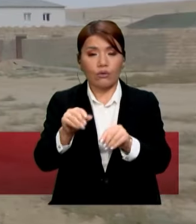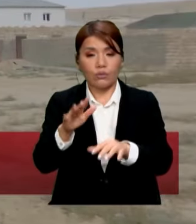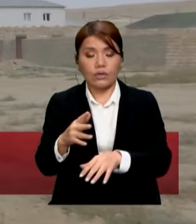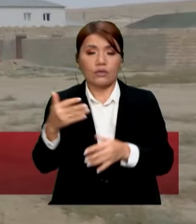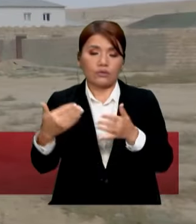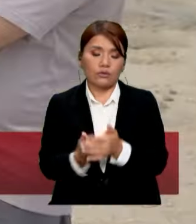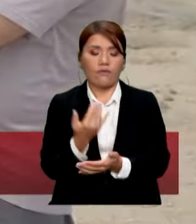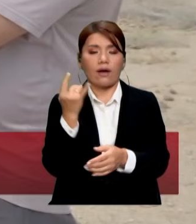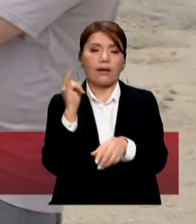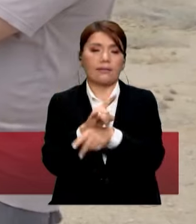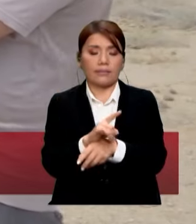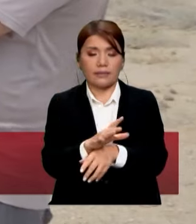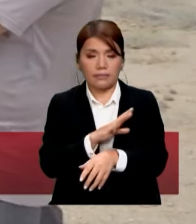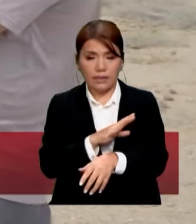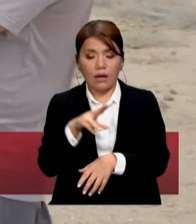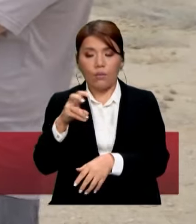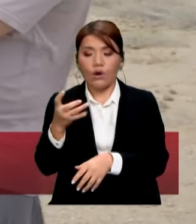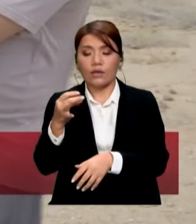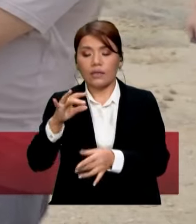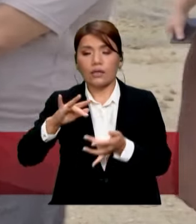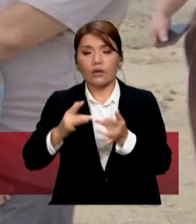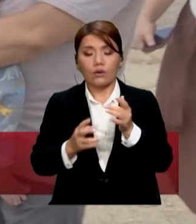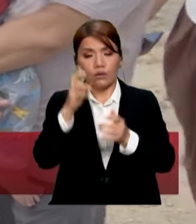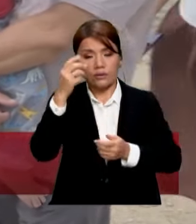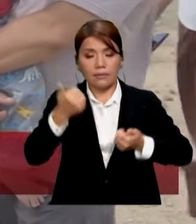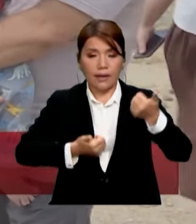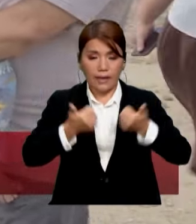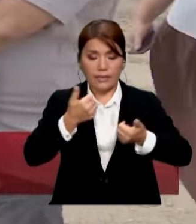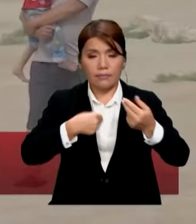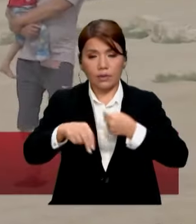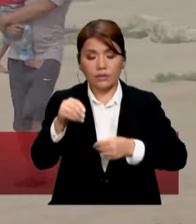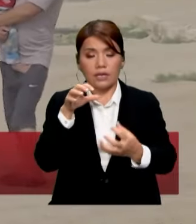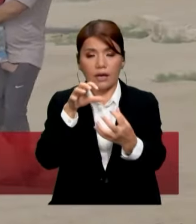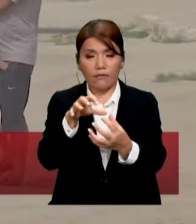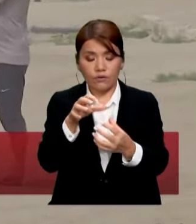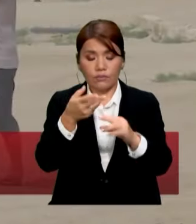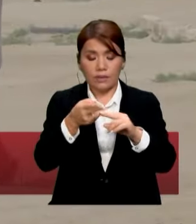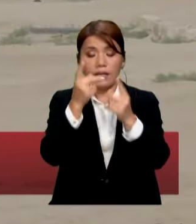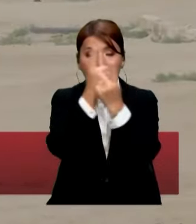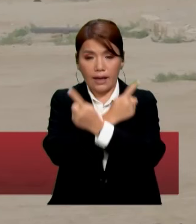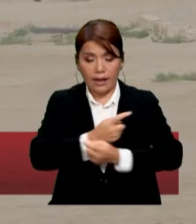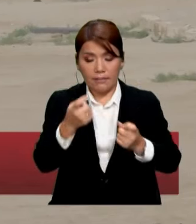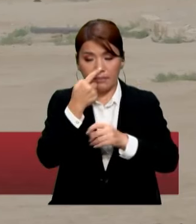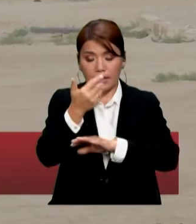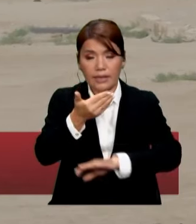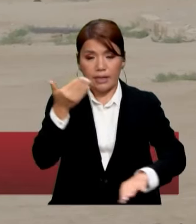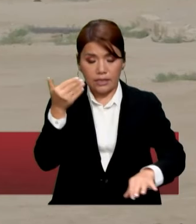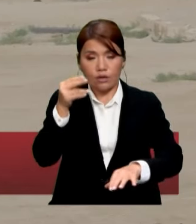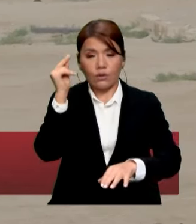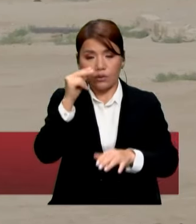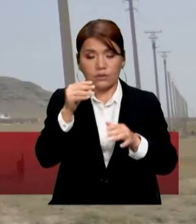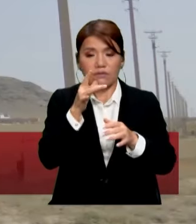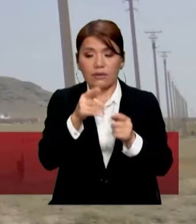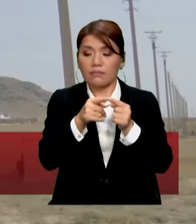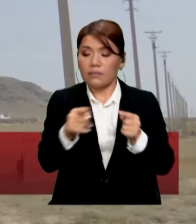снова обманули, говорят люди. На портале госзакупок конкурс на приобретение школьного автобуса был объявлен буквально накануне учебного